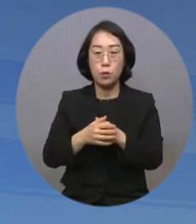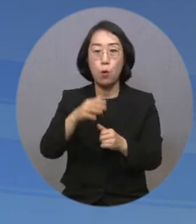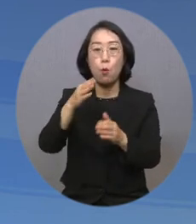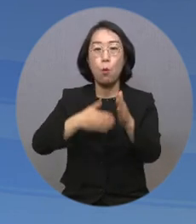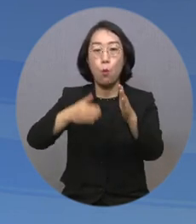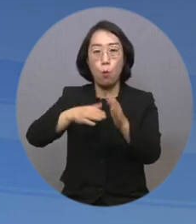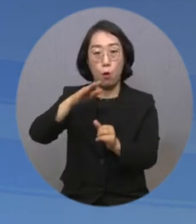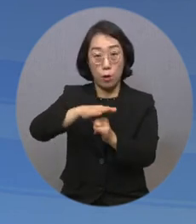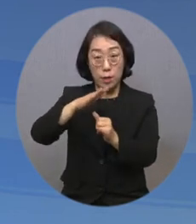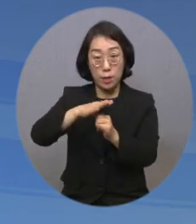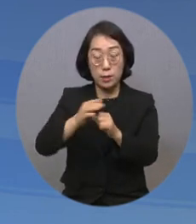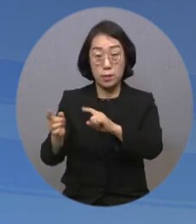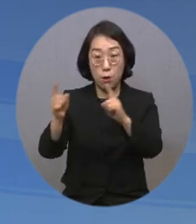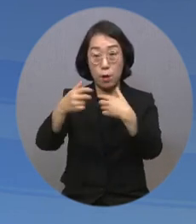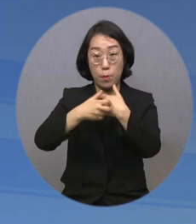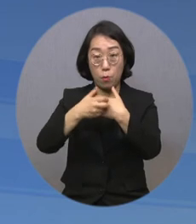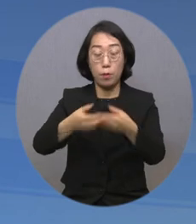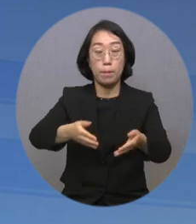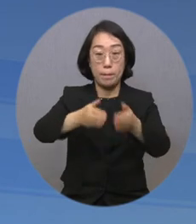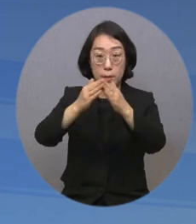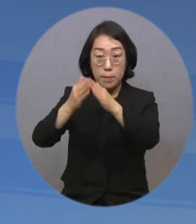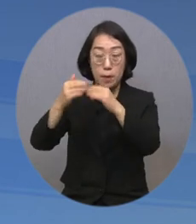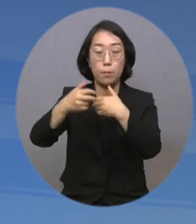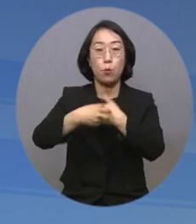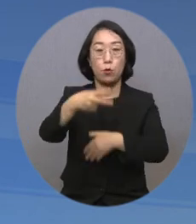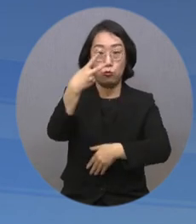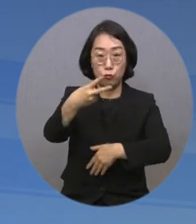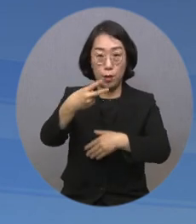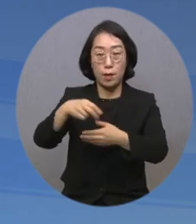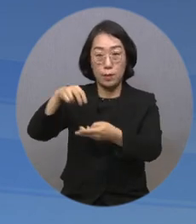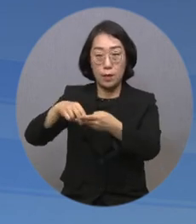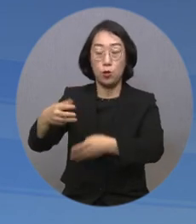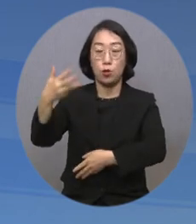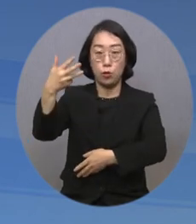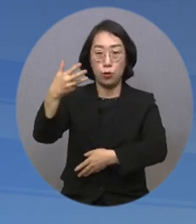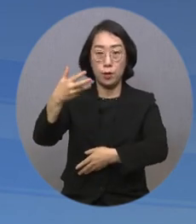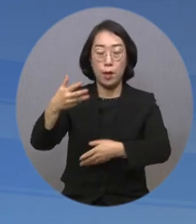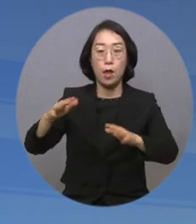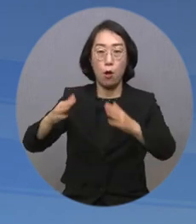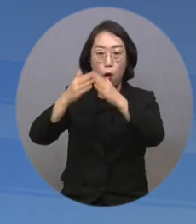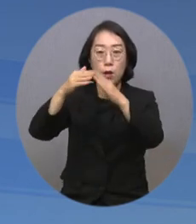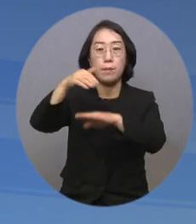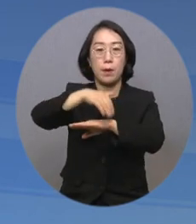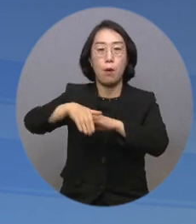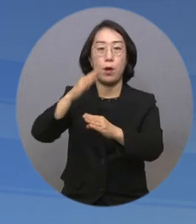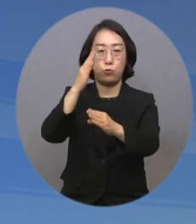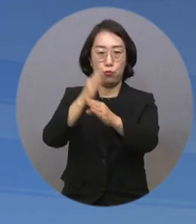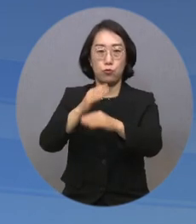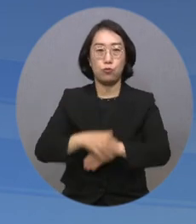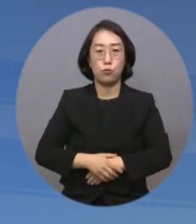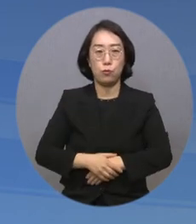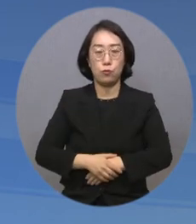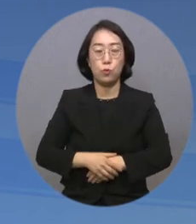공공어린이재활병원센터 건립에서 병원 2개소와 센터 8개소 건립을 추진합니다.